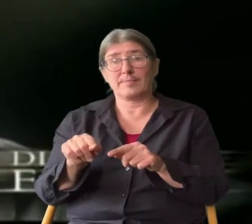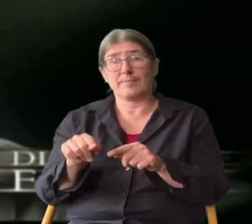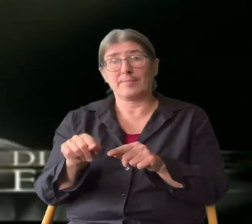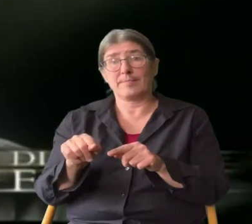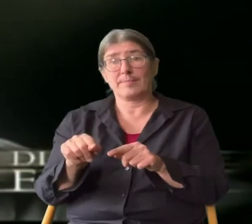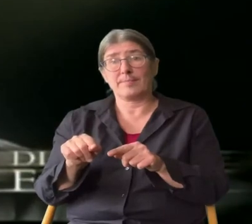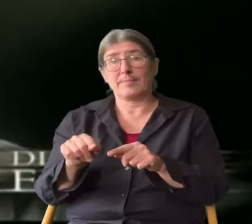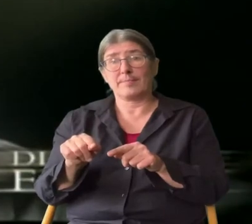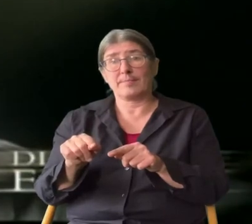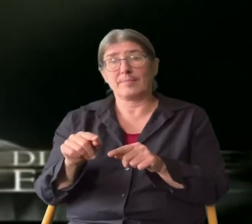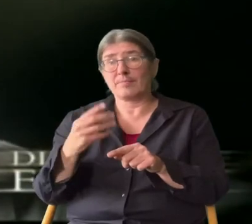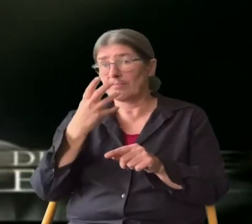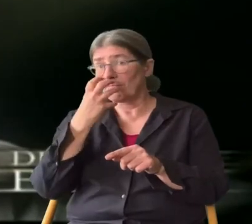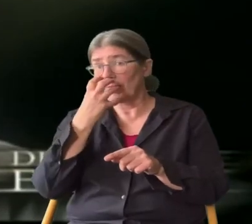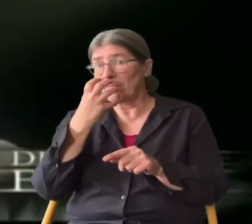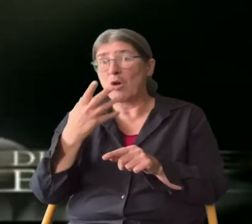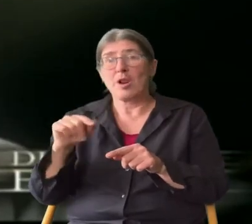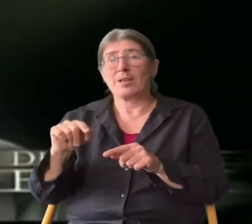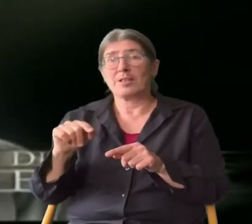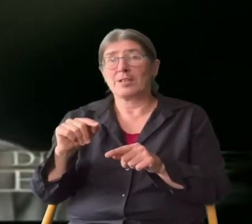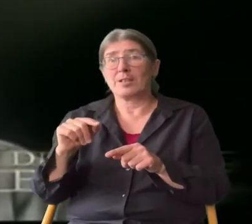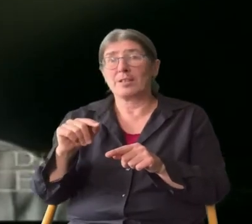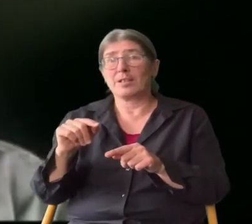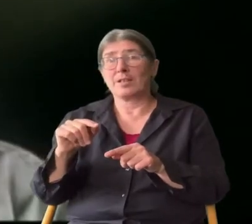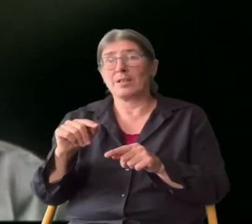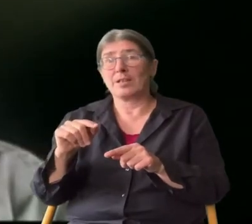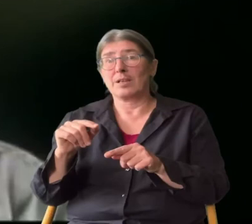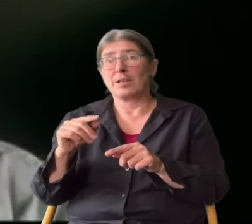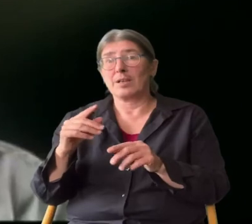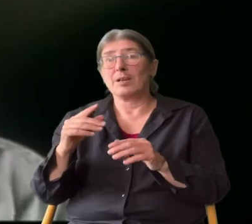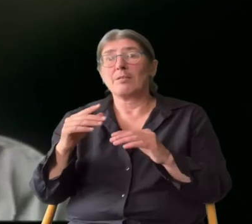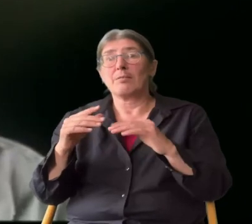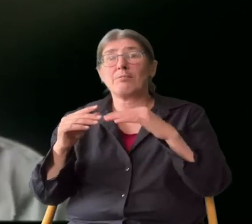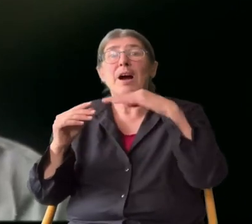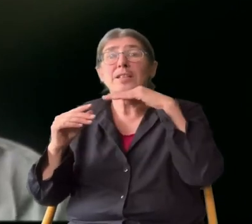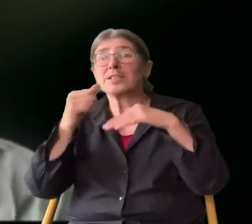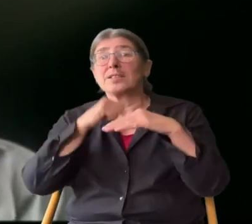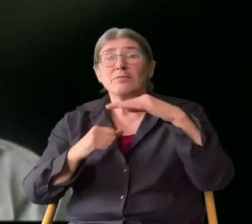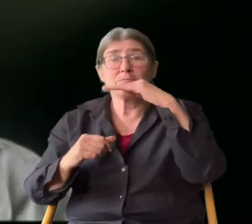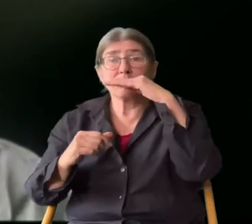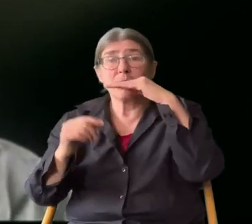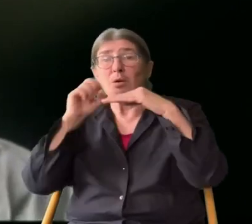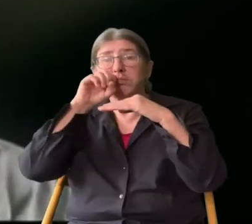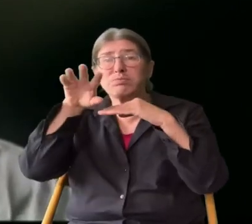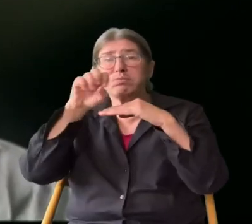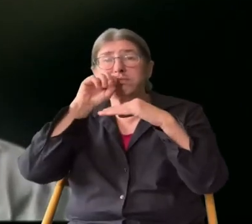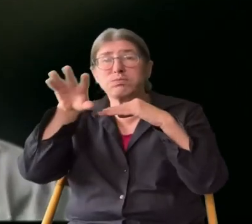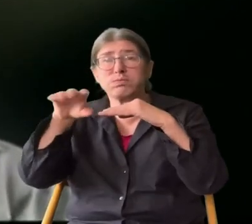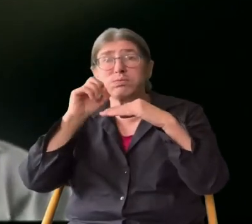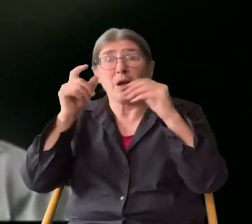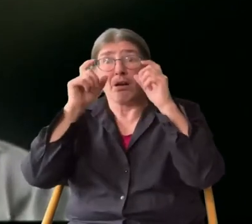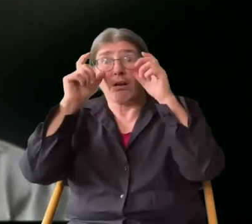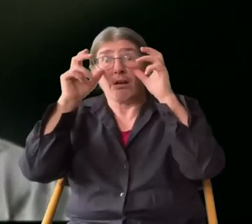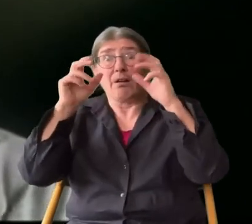ihre Schnauzen, also ihr Maul da, auf der Oberkante vom Eis. Und die prustet natürlich aufgeregt, die